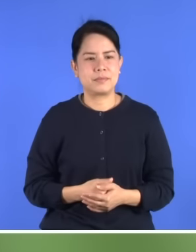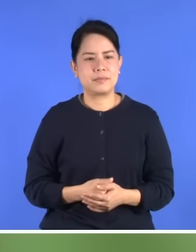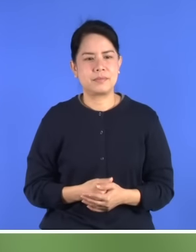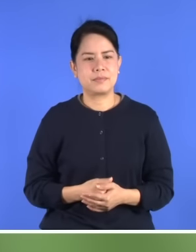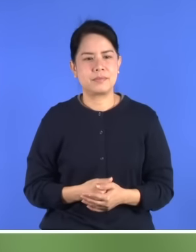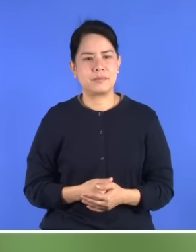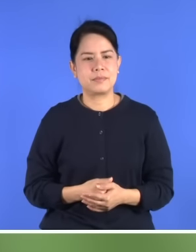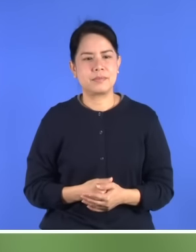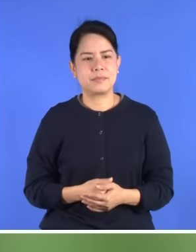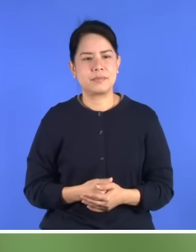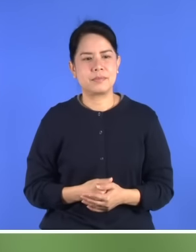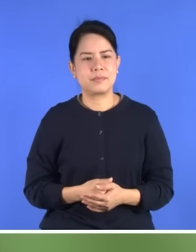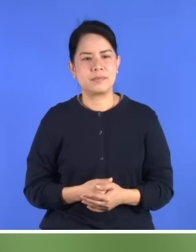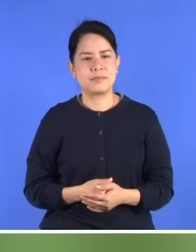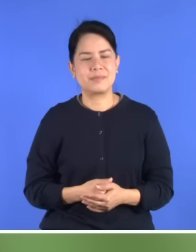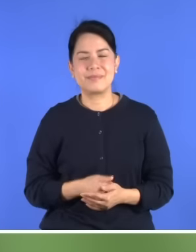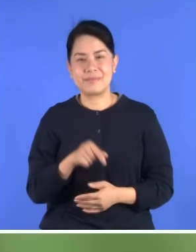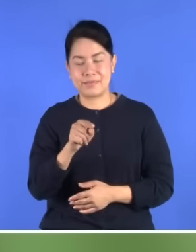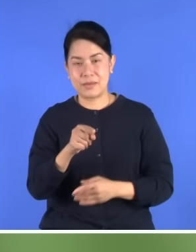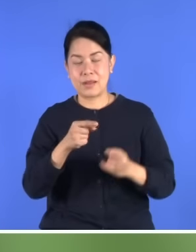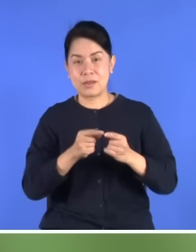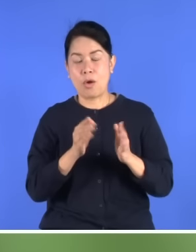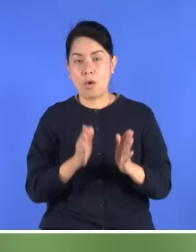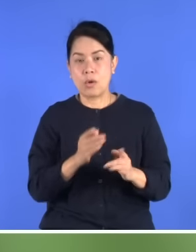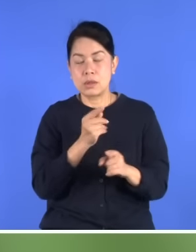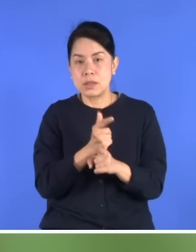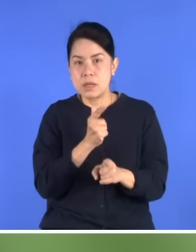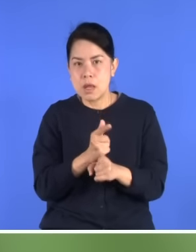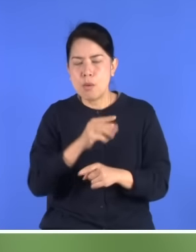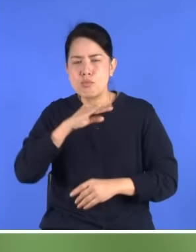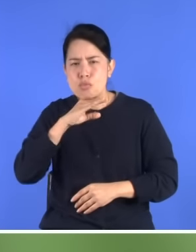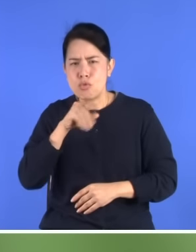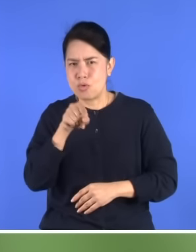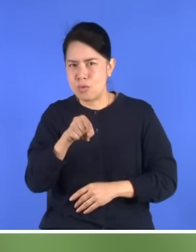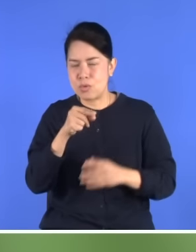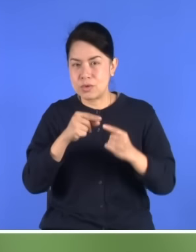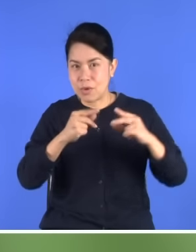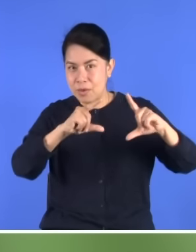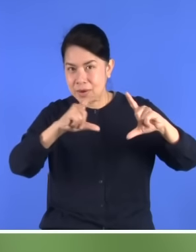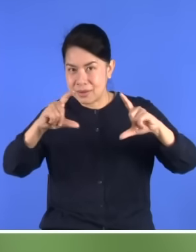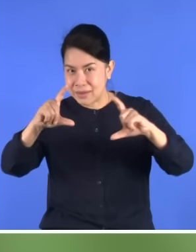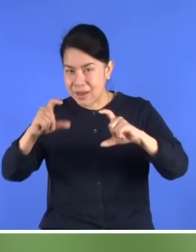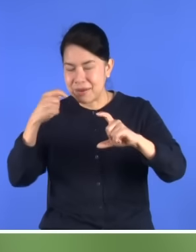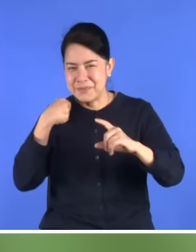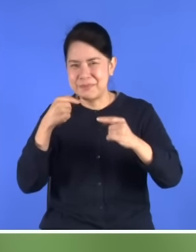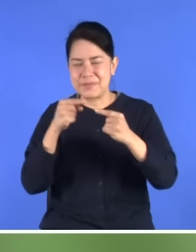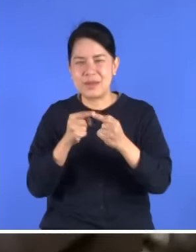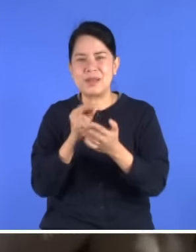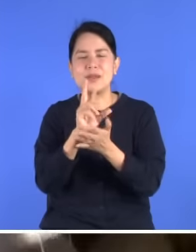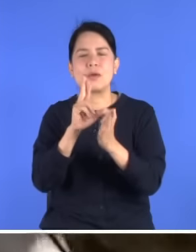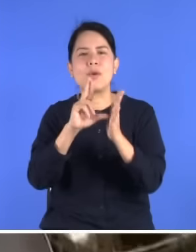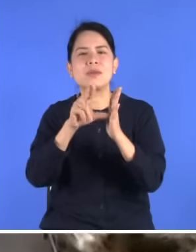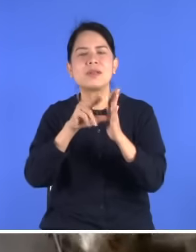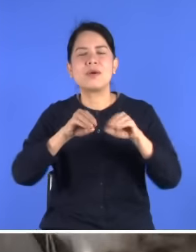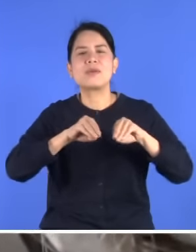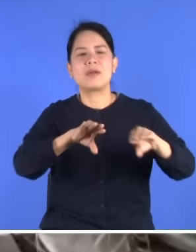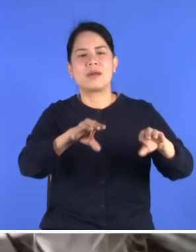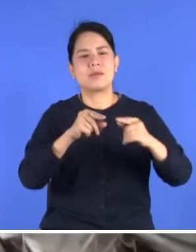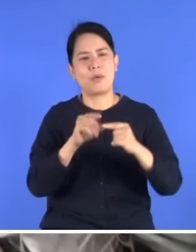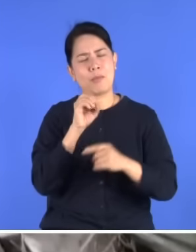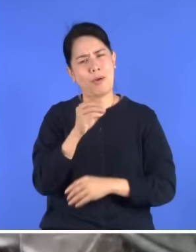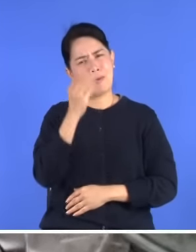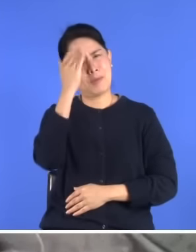อ้าคือเจ้าของเนี่ยเขถ่ายคลิปเอาไว้ลงtiktokอ่ะนะคะเห็นความน่ารักหน่าเอ็นดูนะแล้วหลายคนก็มาถามว่าอุ๊ยทำไมมันคึก